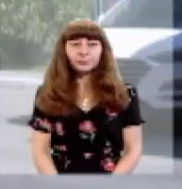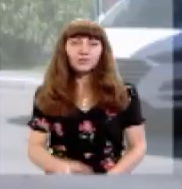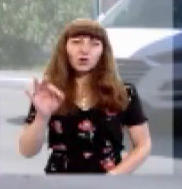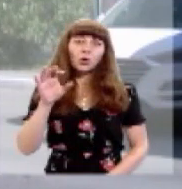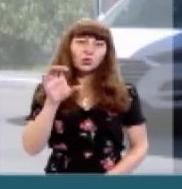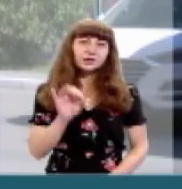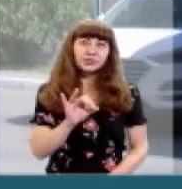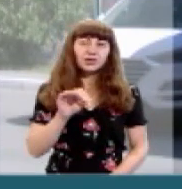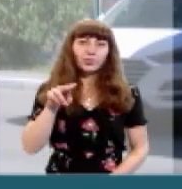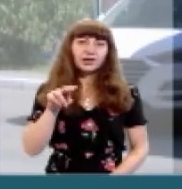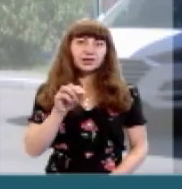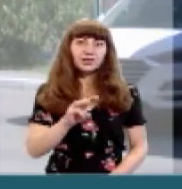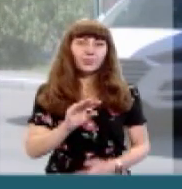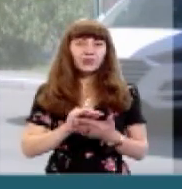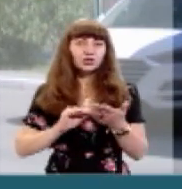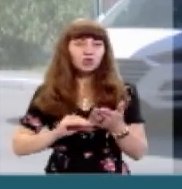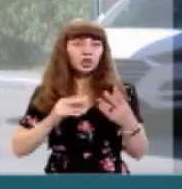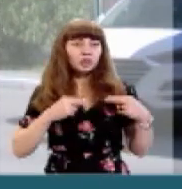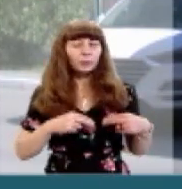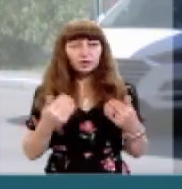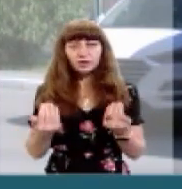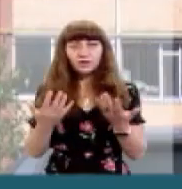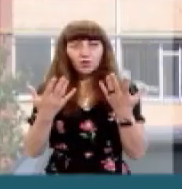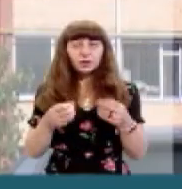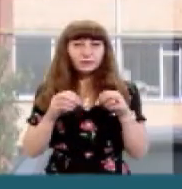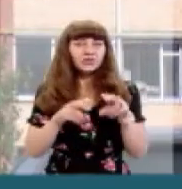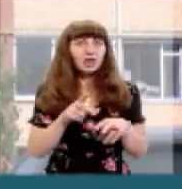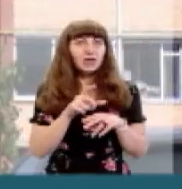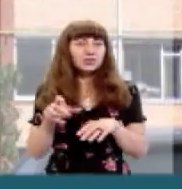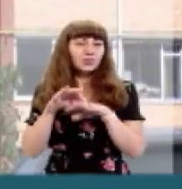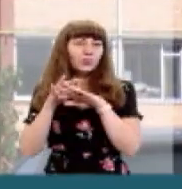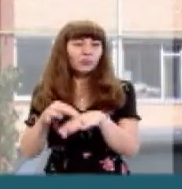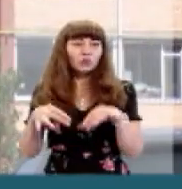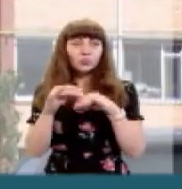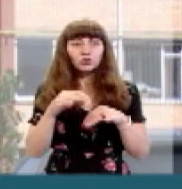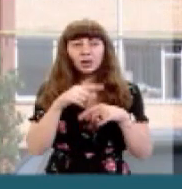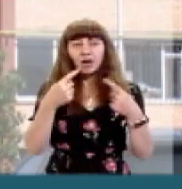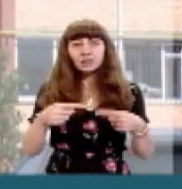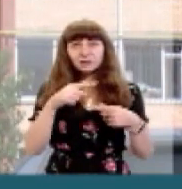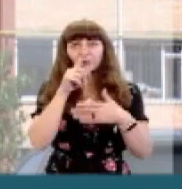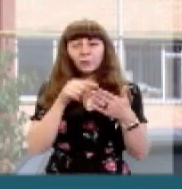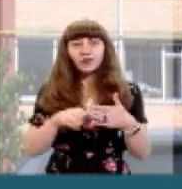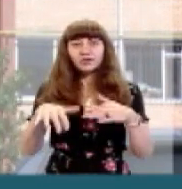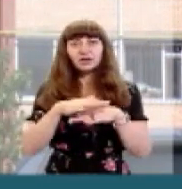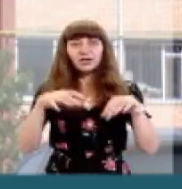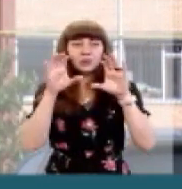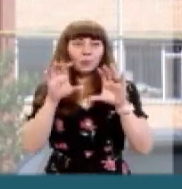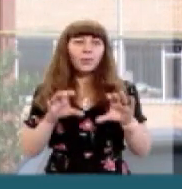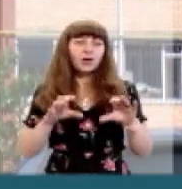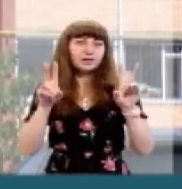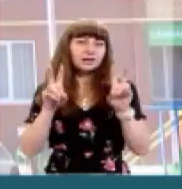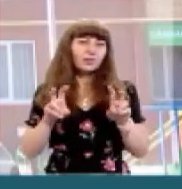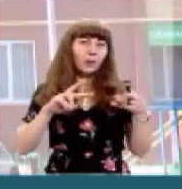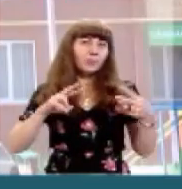ОСИ и ПТ продолжают свою работу в регионе. В настоящий момент специалистами проводится обсуждение различных вопросов в сфере законодательства. Поднимается